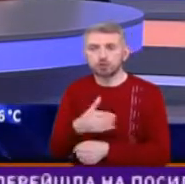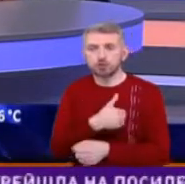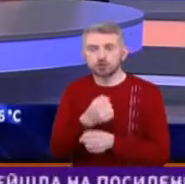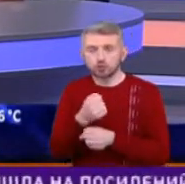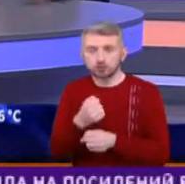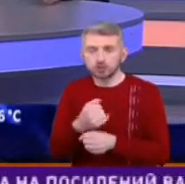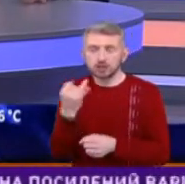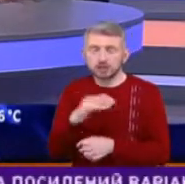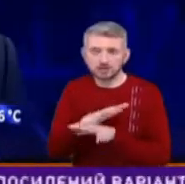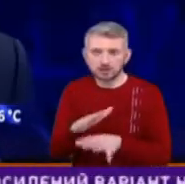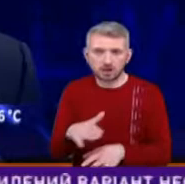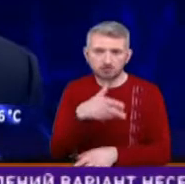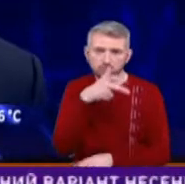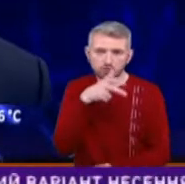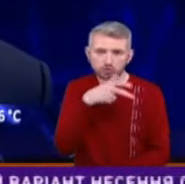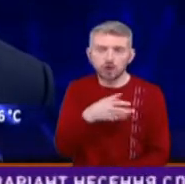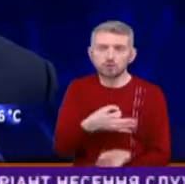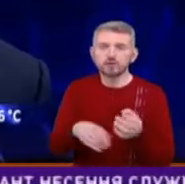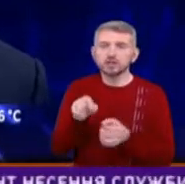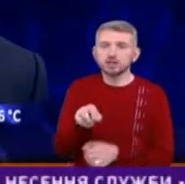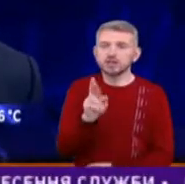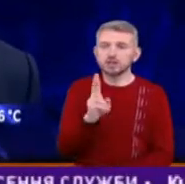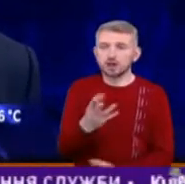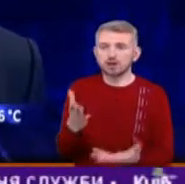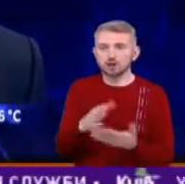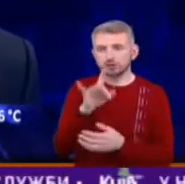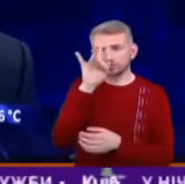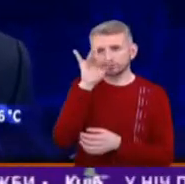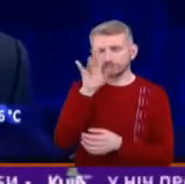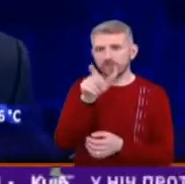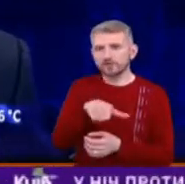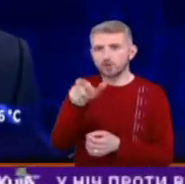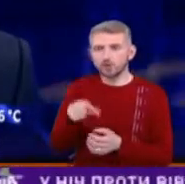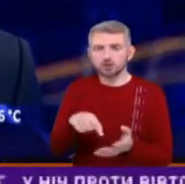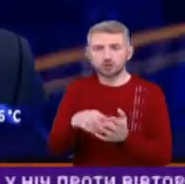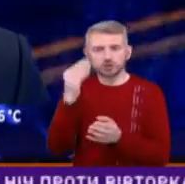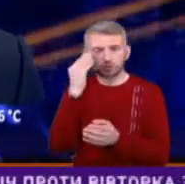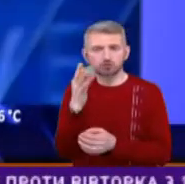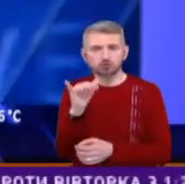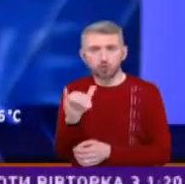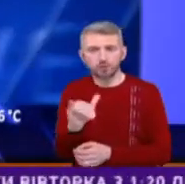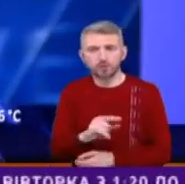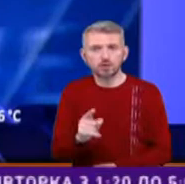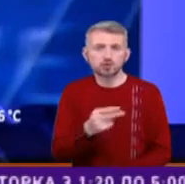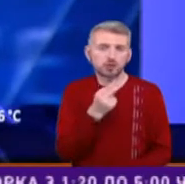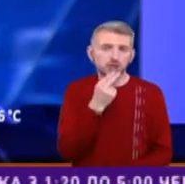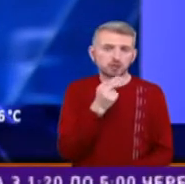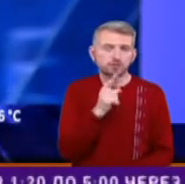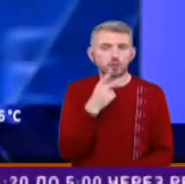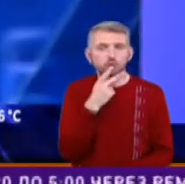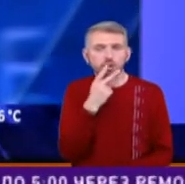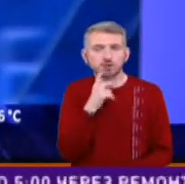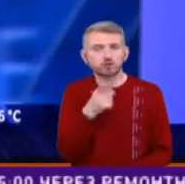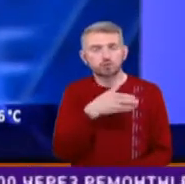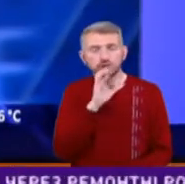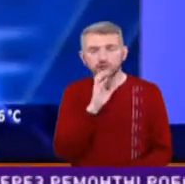Ні, це не цікаво, це нудно. А от обговорити їх як якихось от фігур таких публічних з точки зору шоу. Що їв, що курив. Але політика